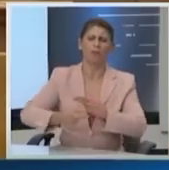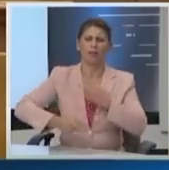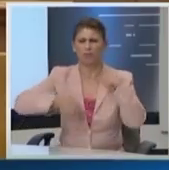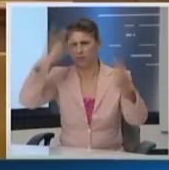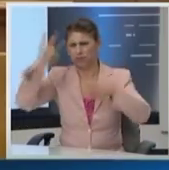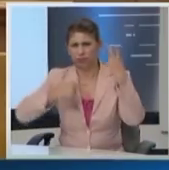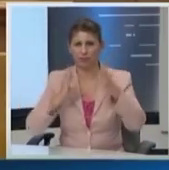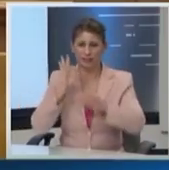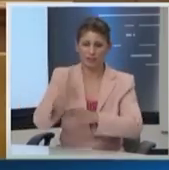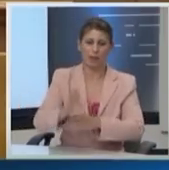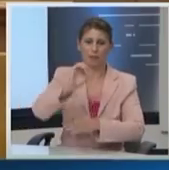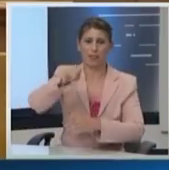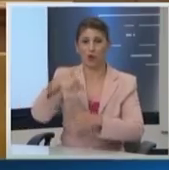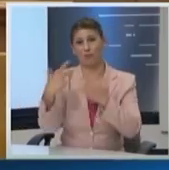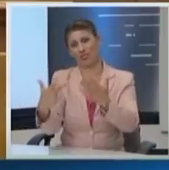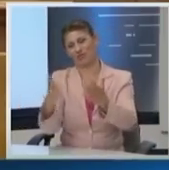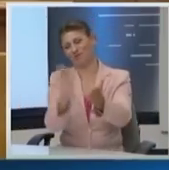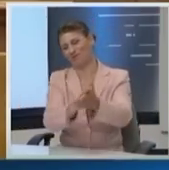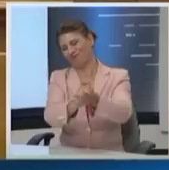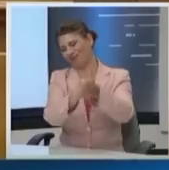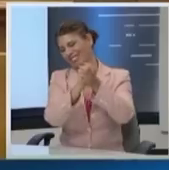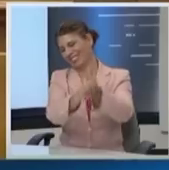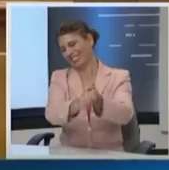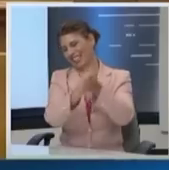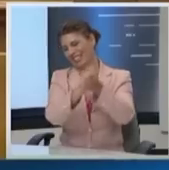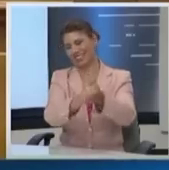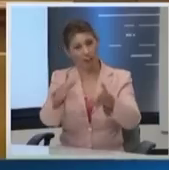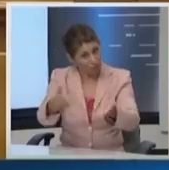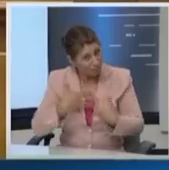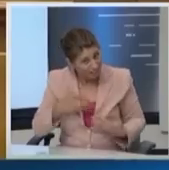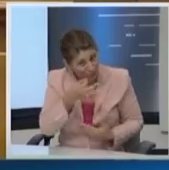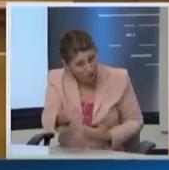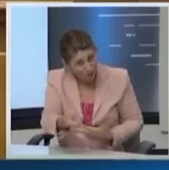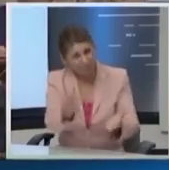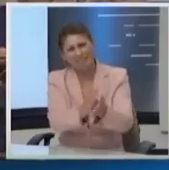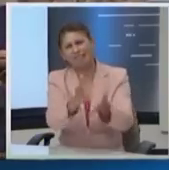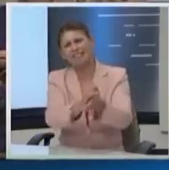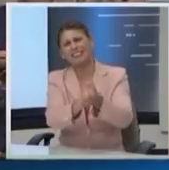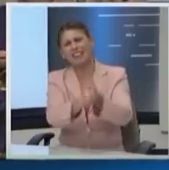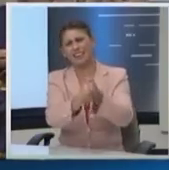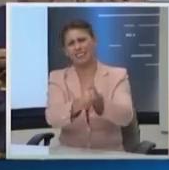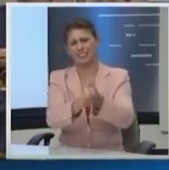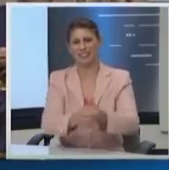να φτάσετε στο 0,8. Συγχαρητήρια. Αυτό θέλω να σας πω. Συγχαρητήρια.